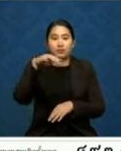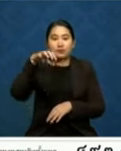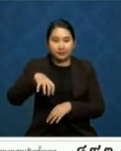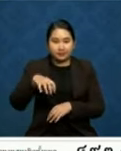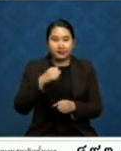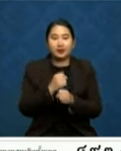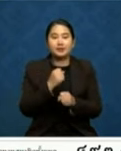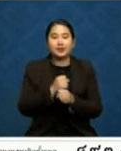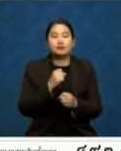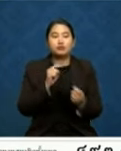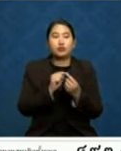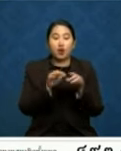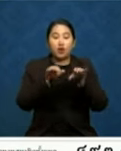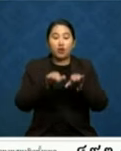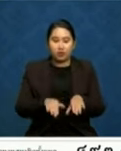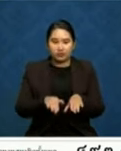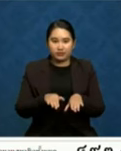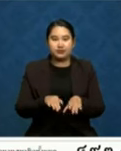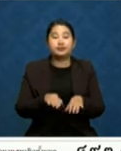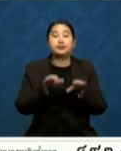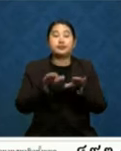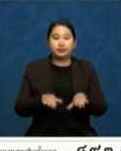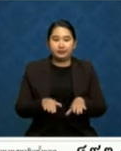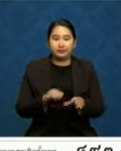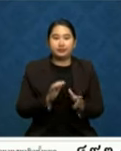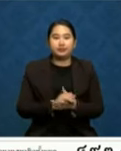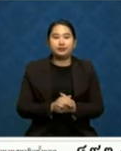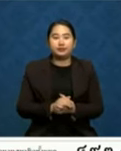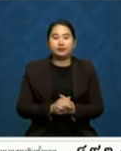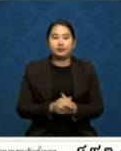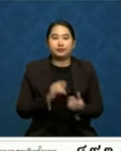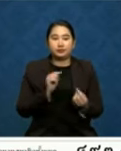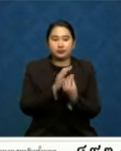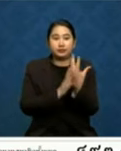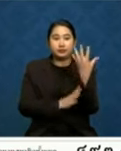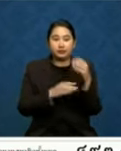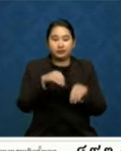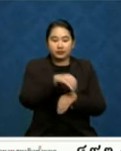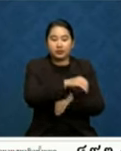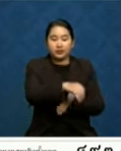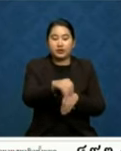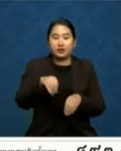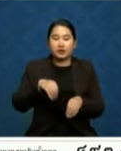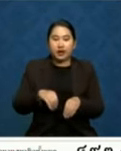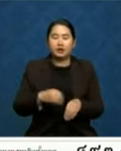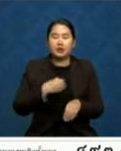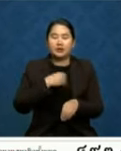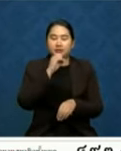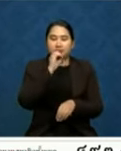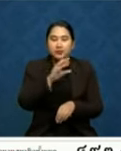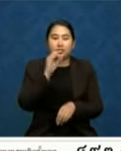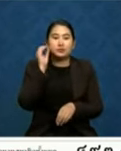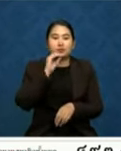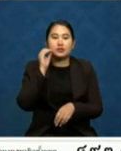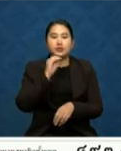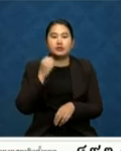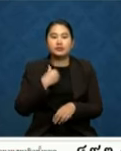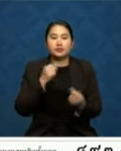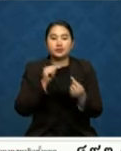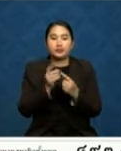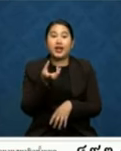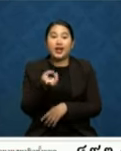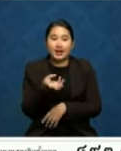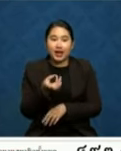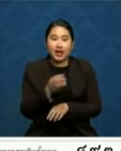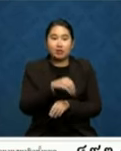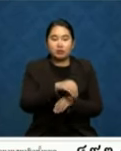ผลิตที่น้อยลงโควต้าลดลงนะเรื่องของการปลูกพืชทดแทนดิฉันได้เสนอไปหลายครั้งในเรื่องของการปลูกข้าวพื